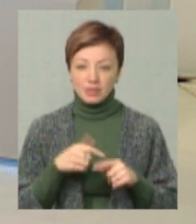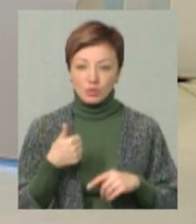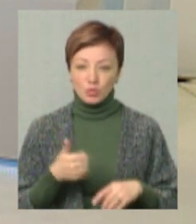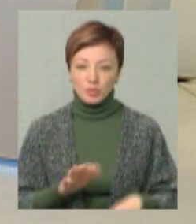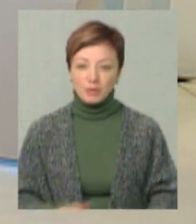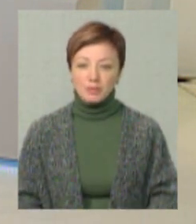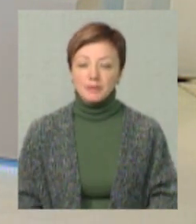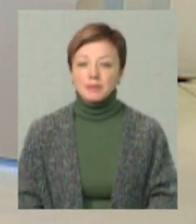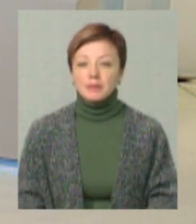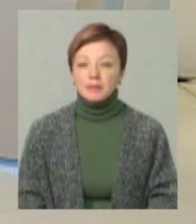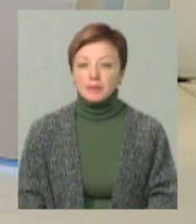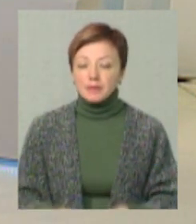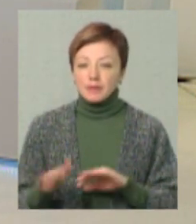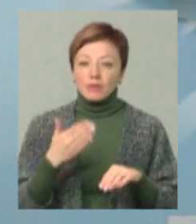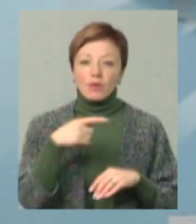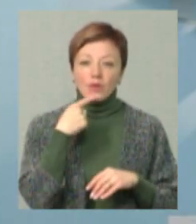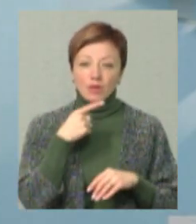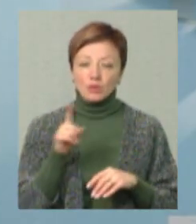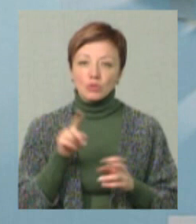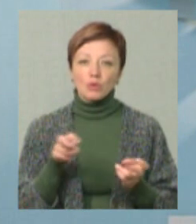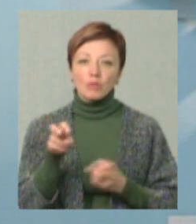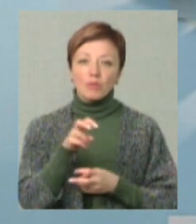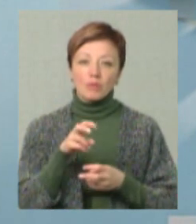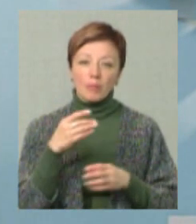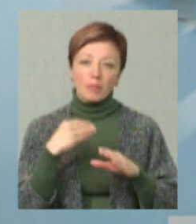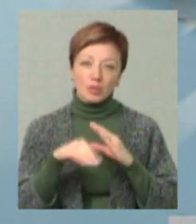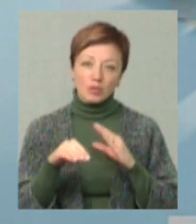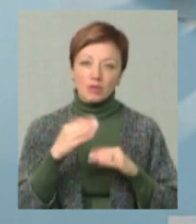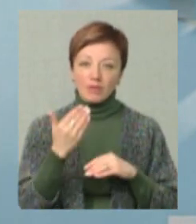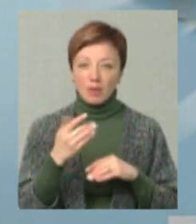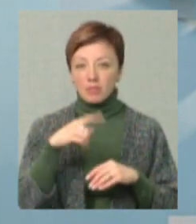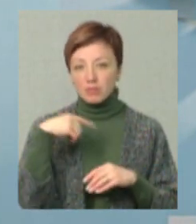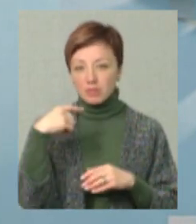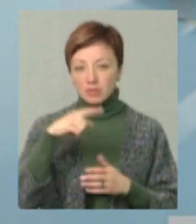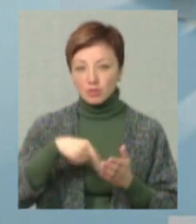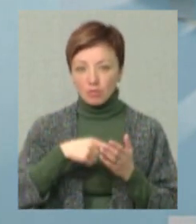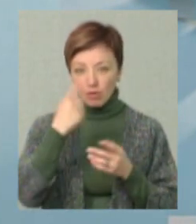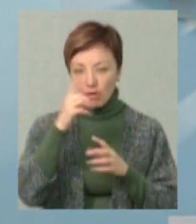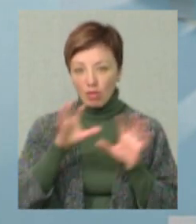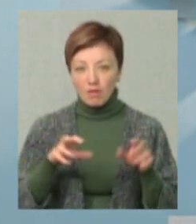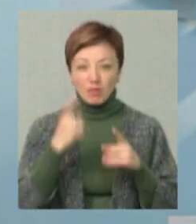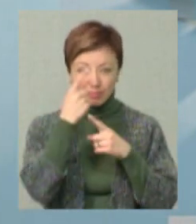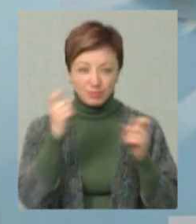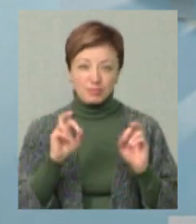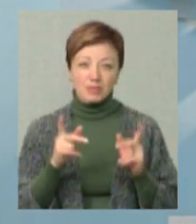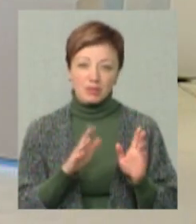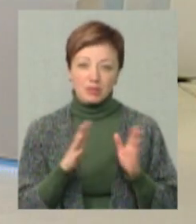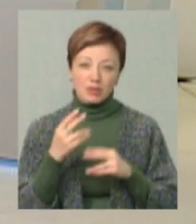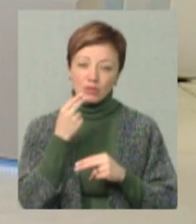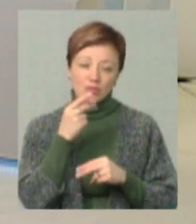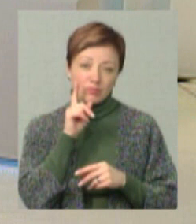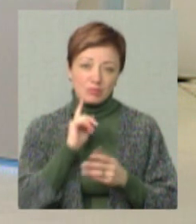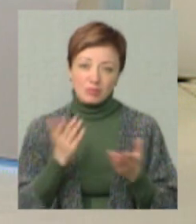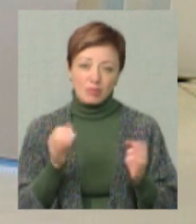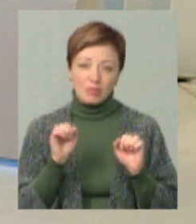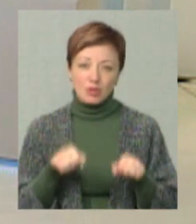добре. А ви говорили, що пишуть безпосередньо вам у месенджери чи міському голові. Як ліпше повідомляти про такі випадки? Та як людям